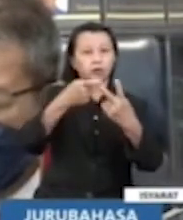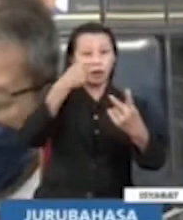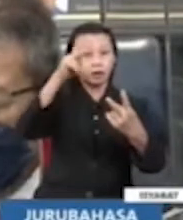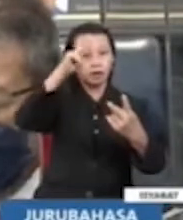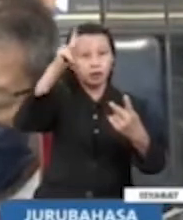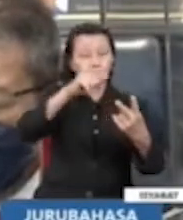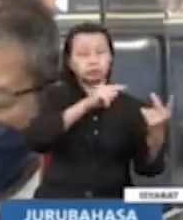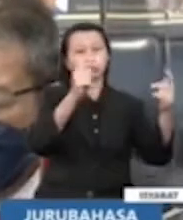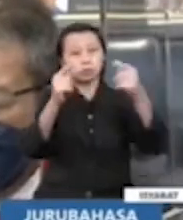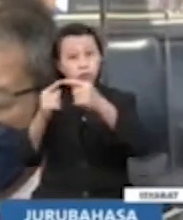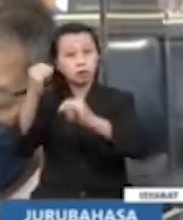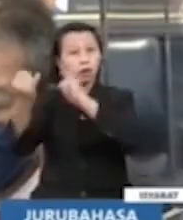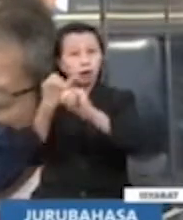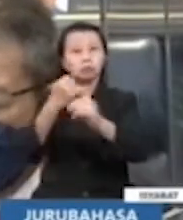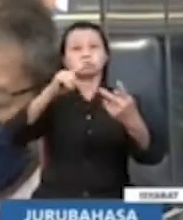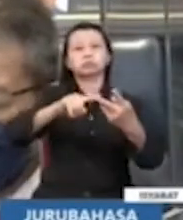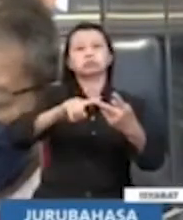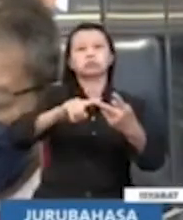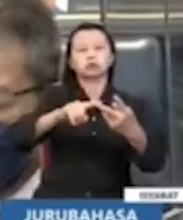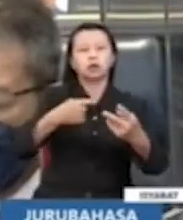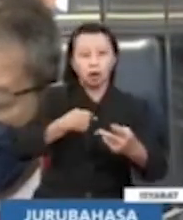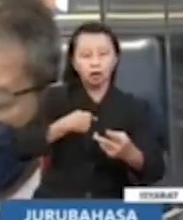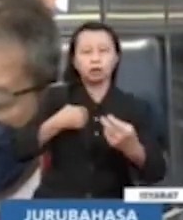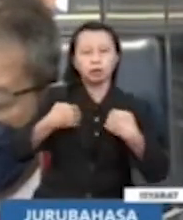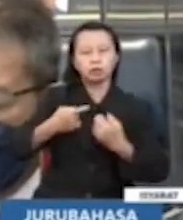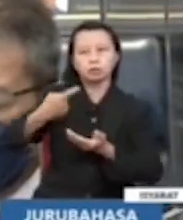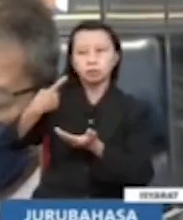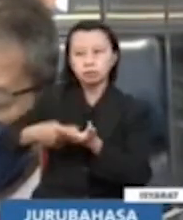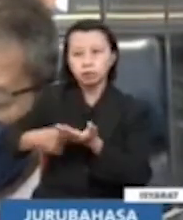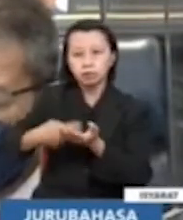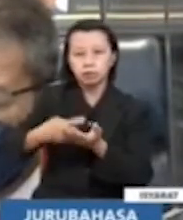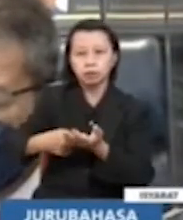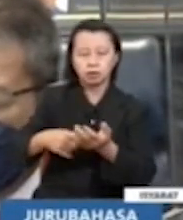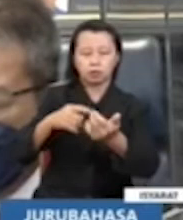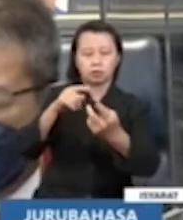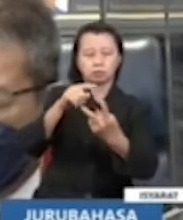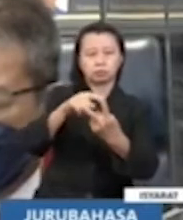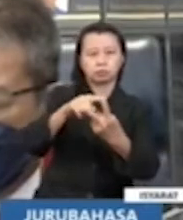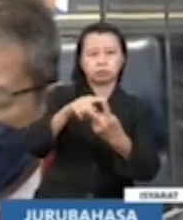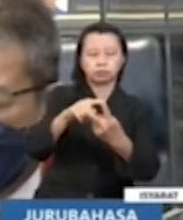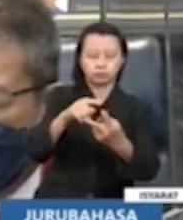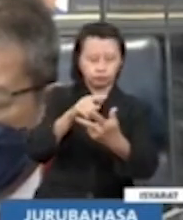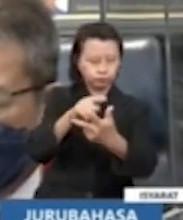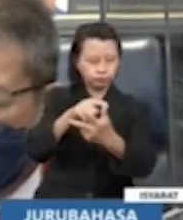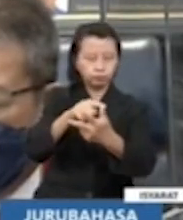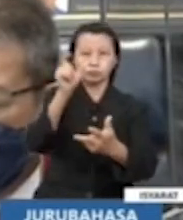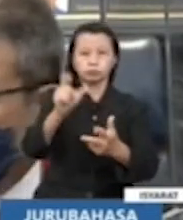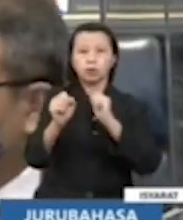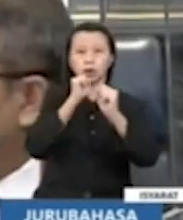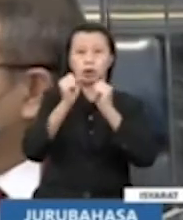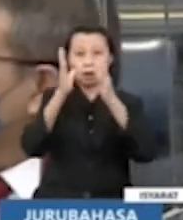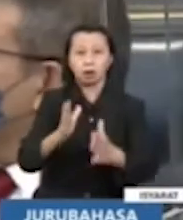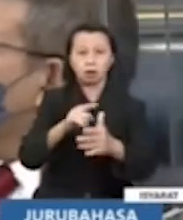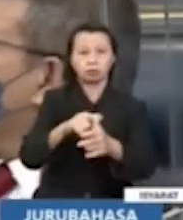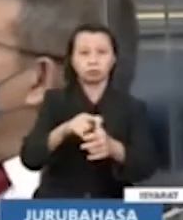Kelantan, ke peringkat antarabangsa. Dan saya berbincang dengan seorang sastrawan negara, beliau